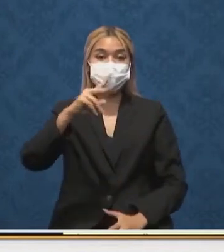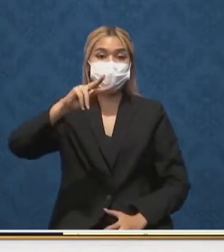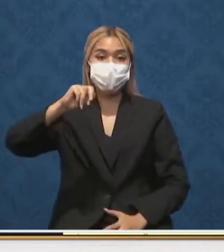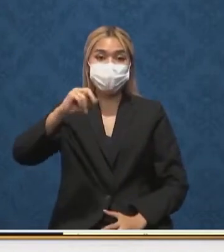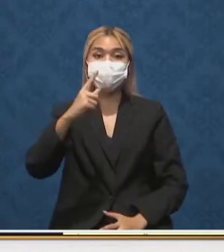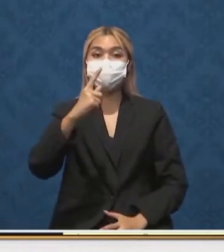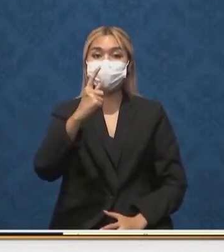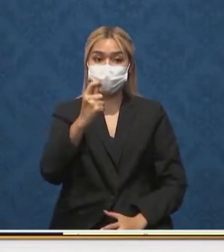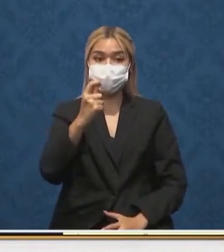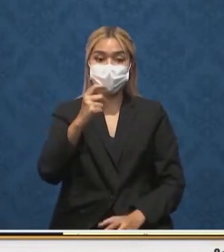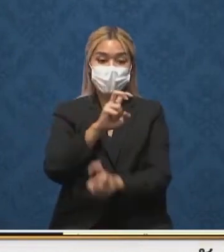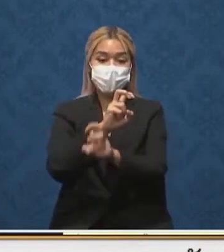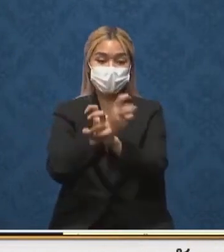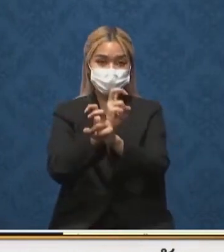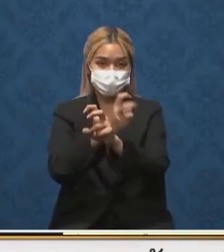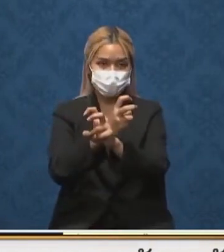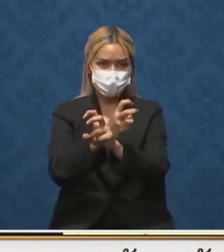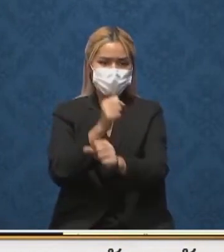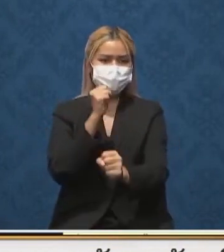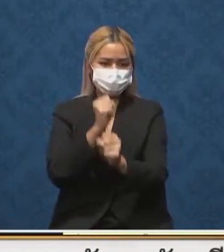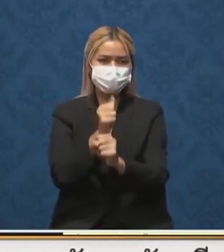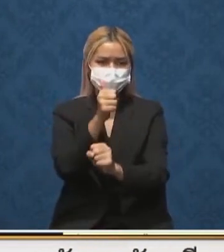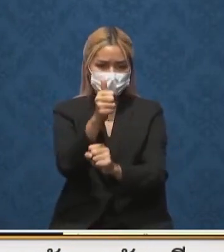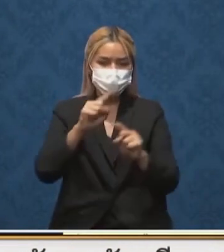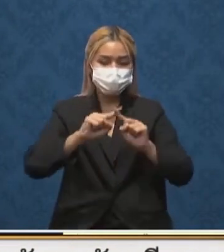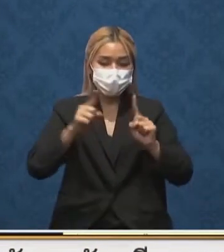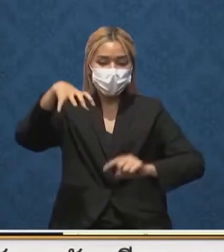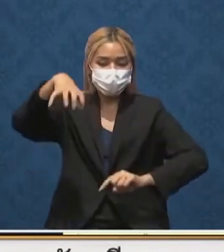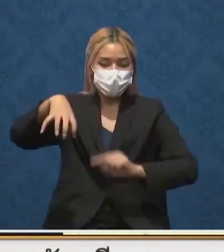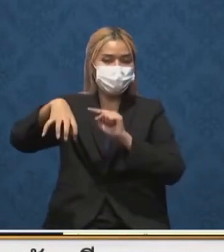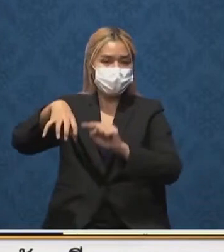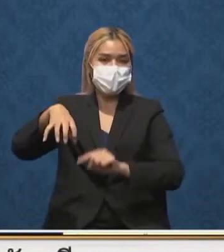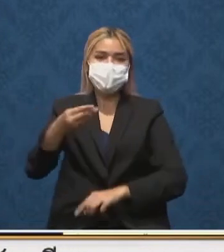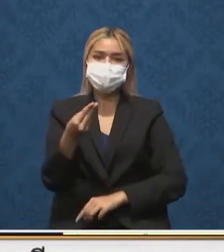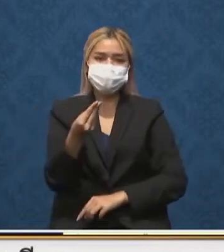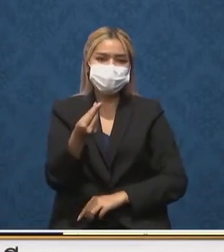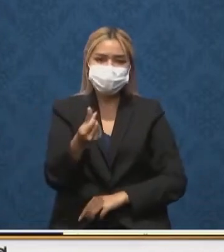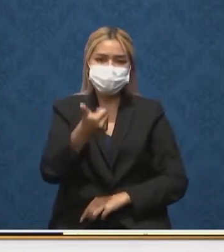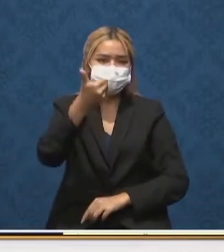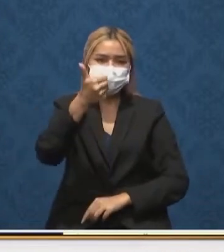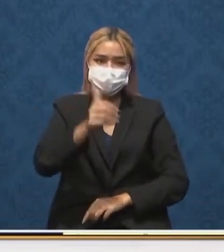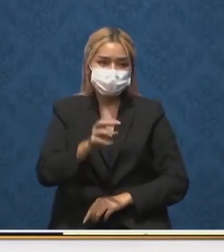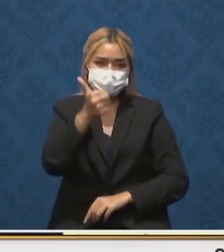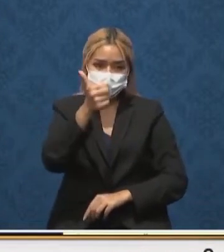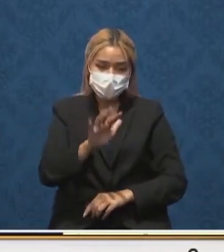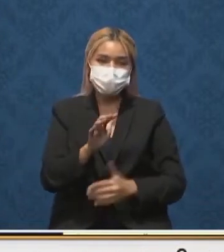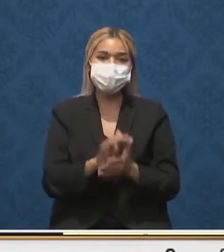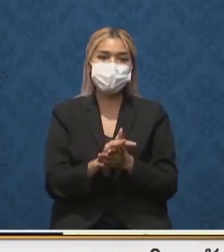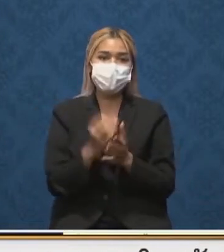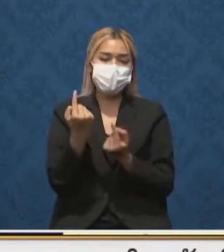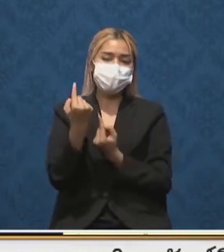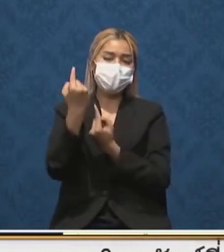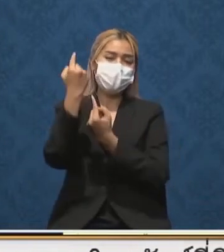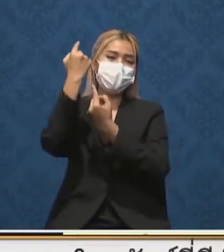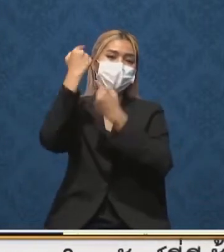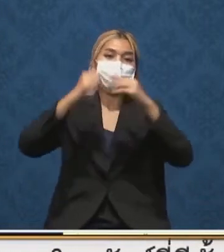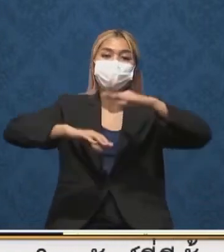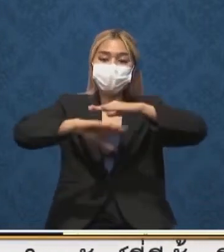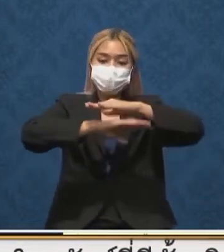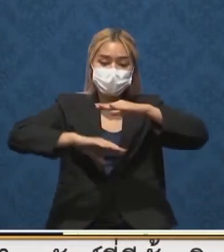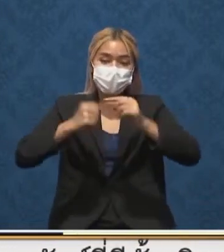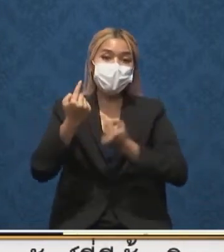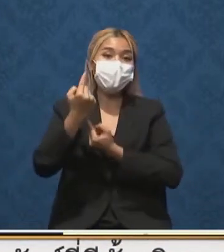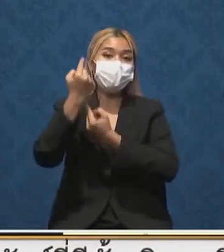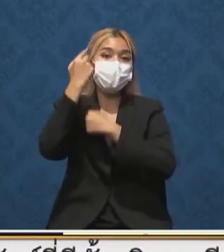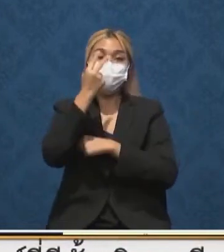ก็ศาลก็เคยสั่งได้แต่กรมที่ดินทำไม่ได้ดูตามหลักฐานย้อนไปเมื่อมีประมวล